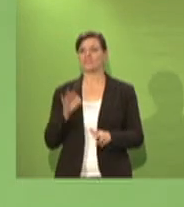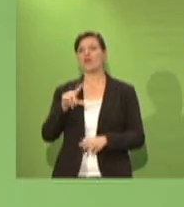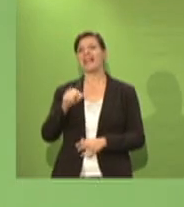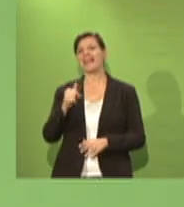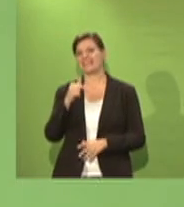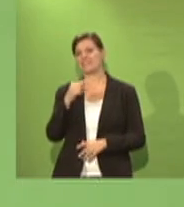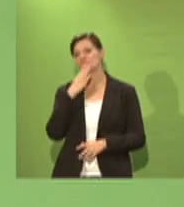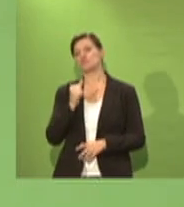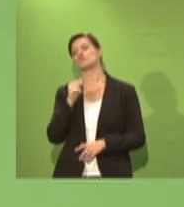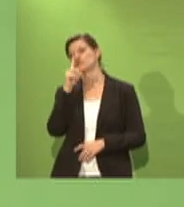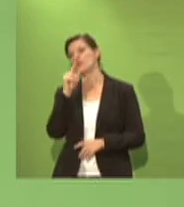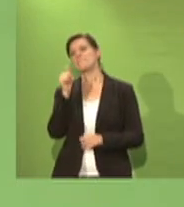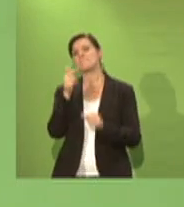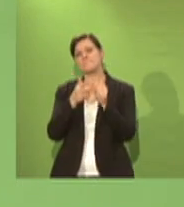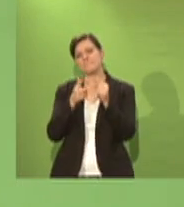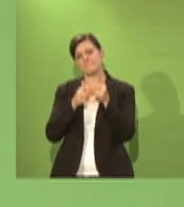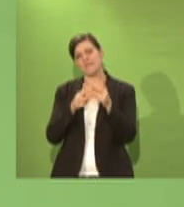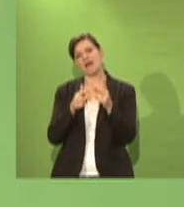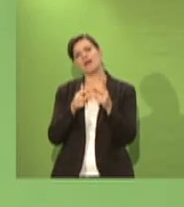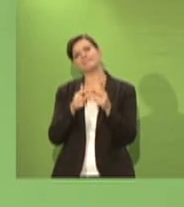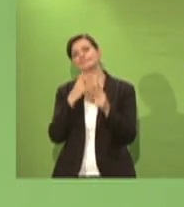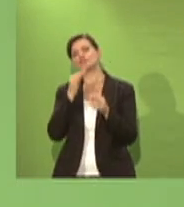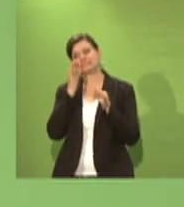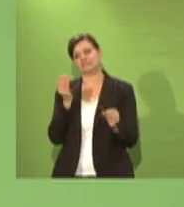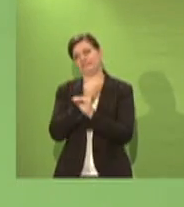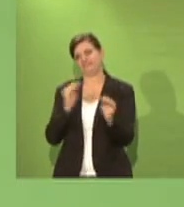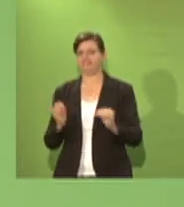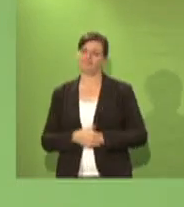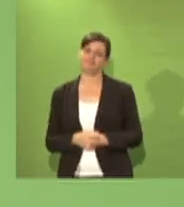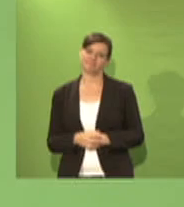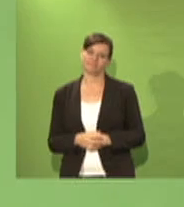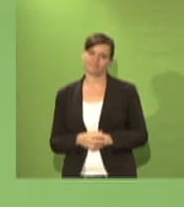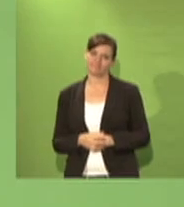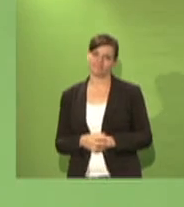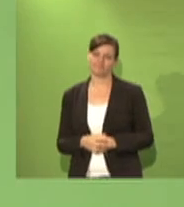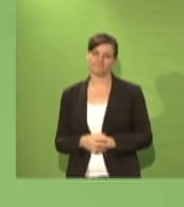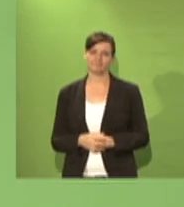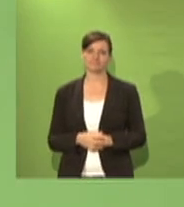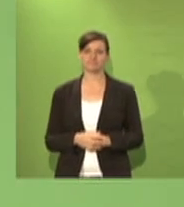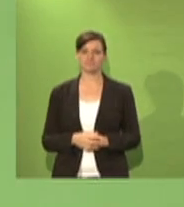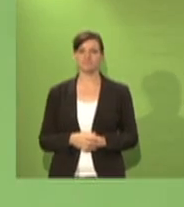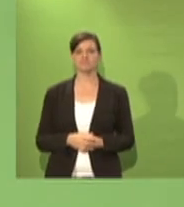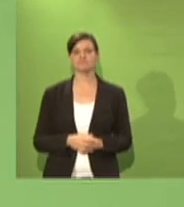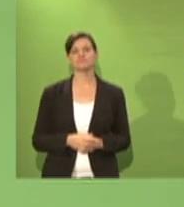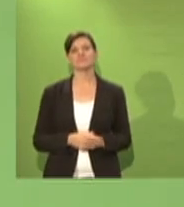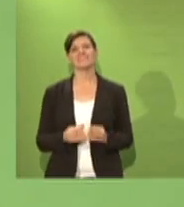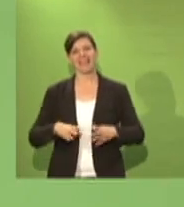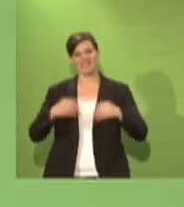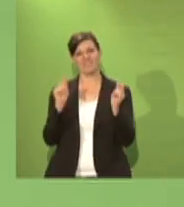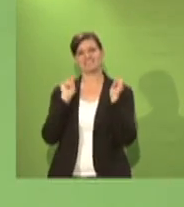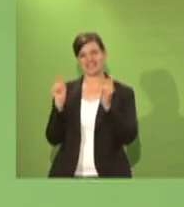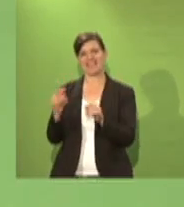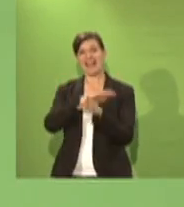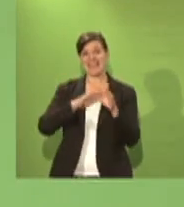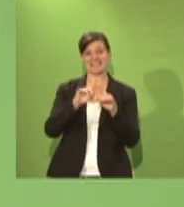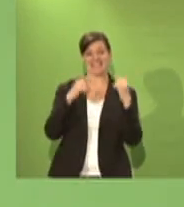einzelne, sag ich mal, Aspekte besonders nochmal hinweisen. Wir haben vom Ausgangsantrag das geändert von ländlichen Raum